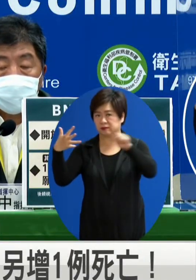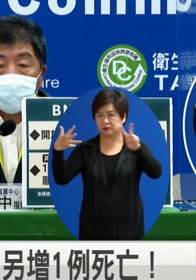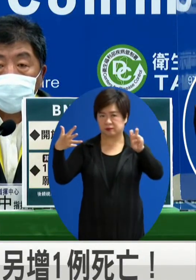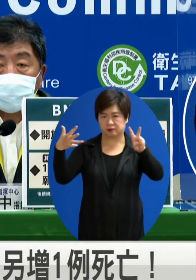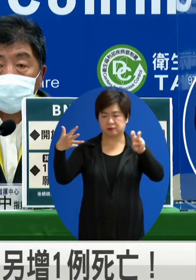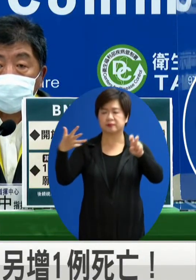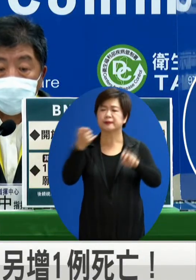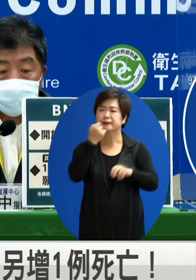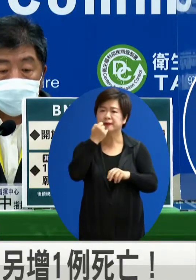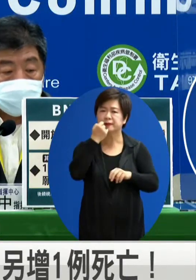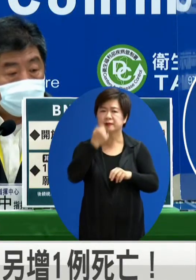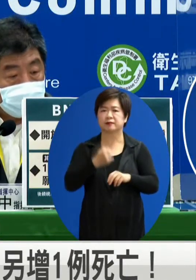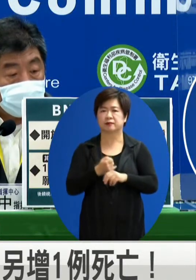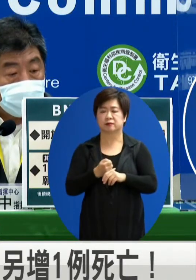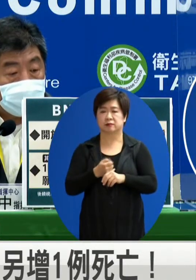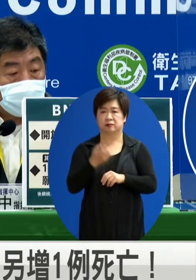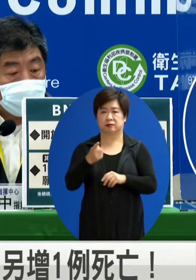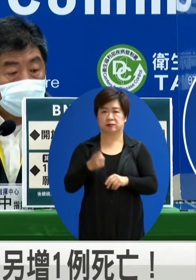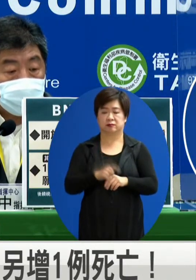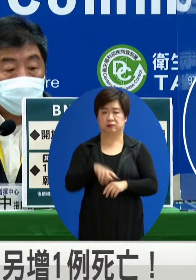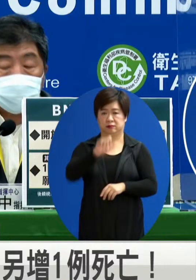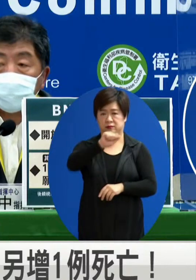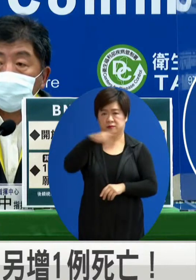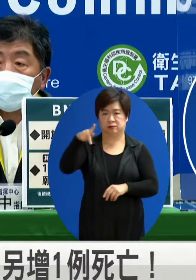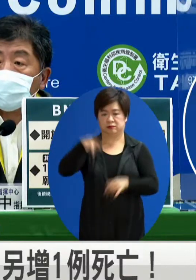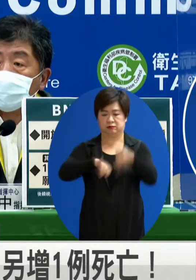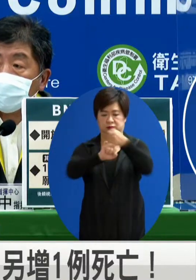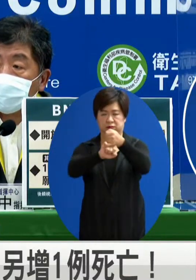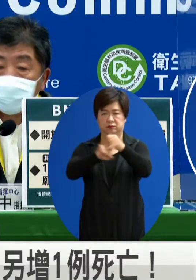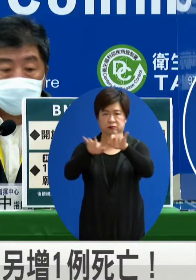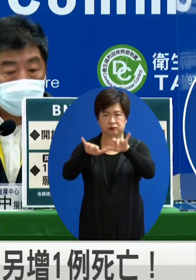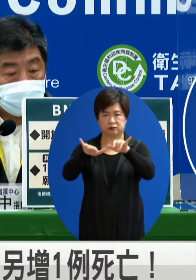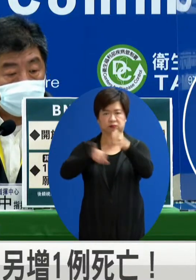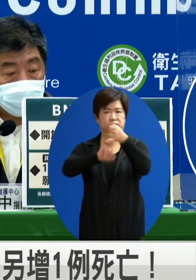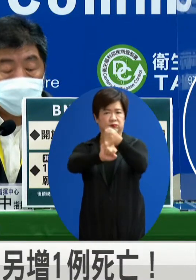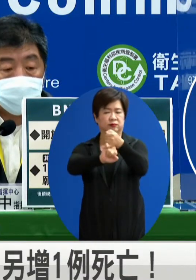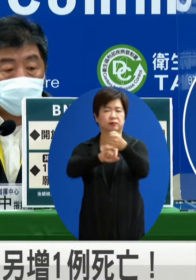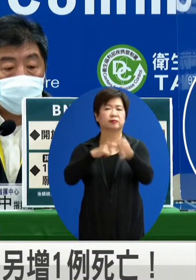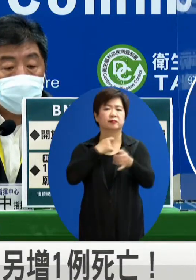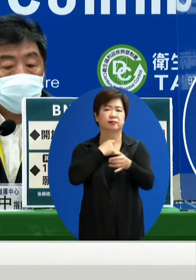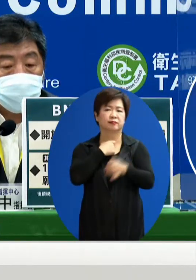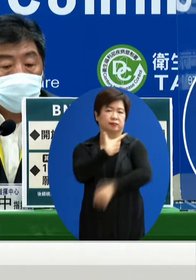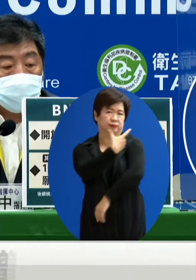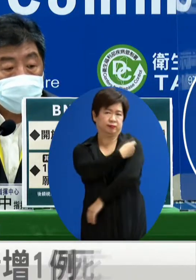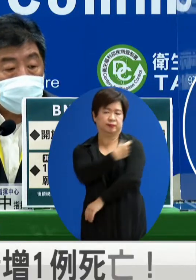对象，好，那会到预约的平台，那做预约的登记，哈，及